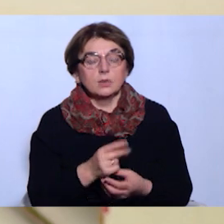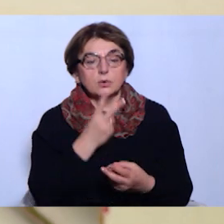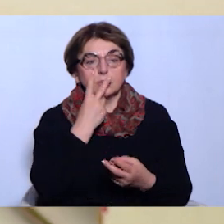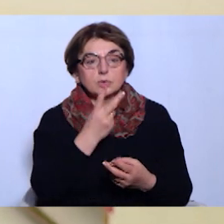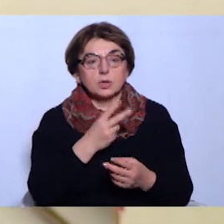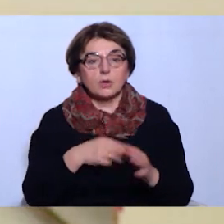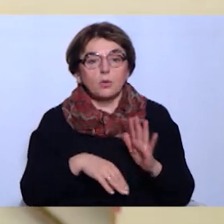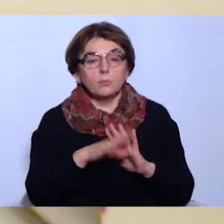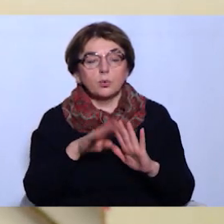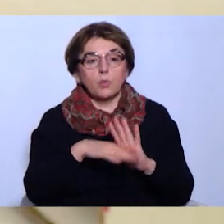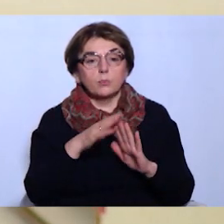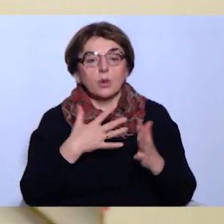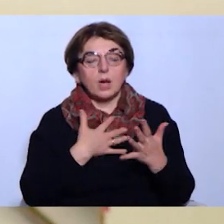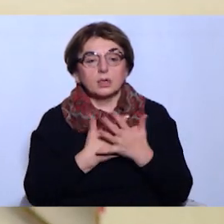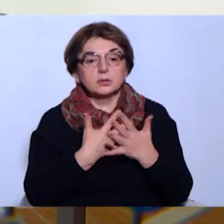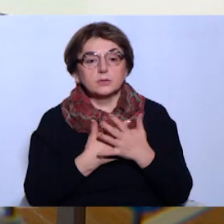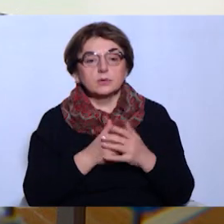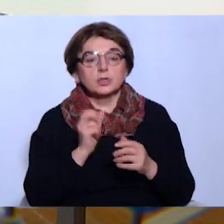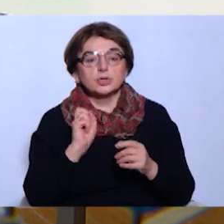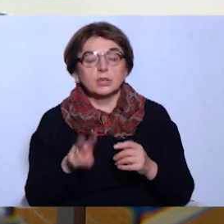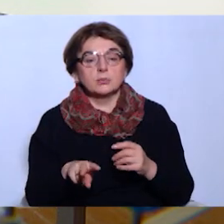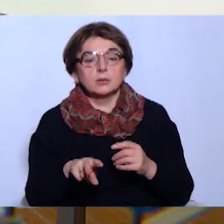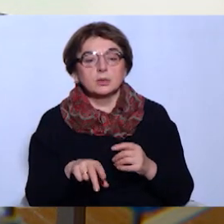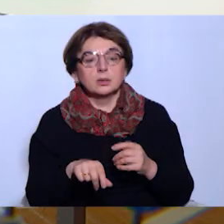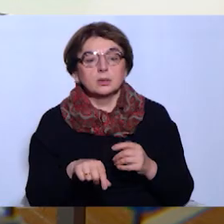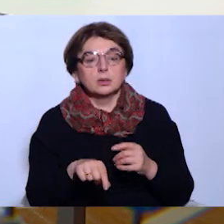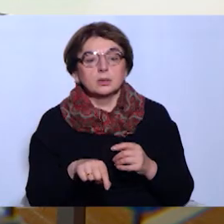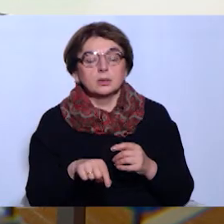Და როგორც შეამჩნია, ის ბევრად უფრო აქტიურია, ვიდრე